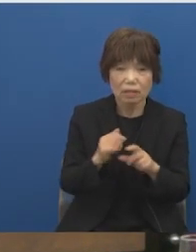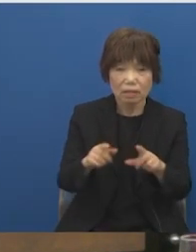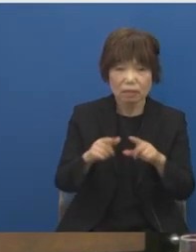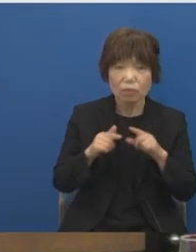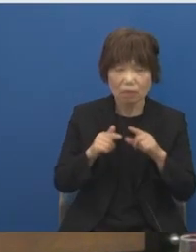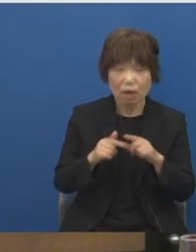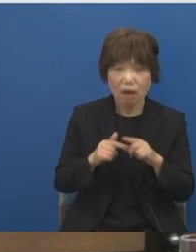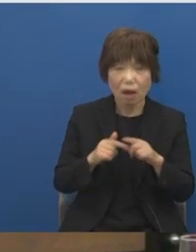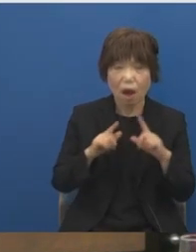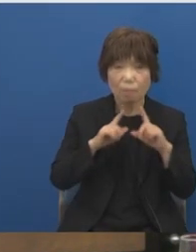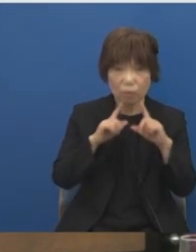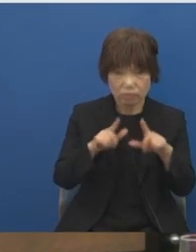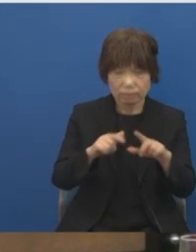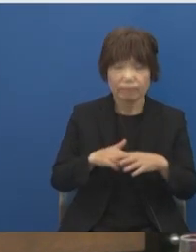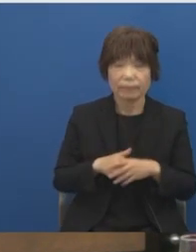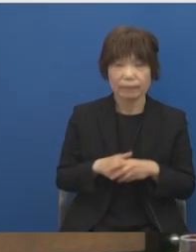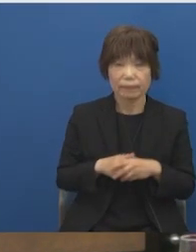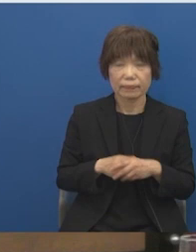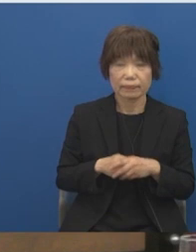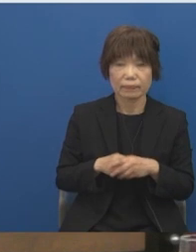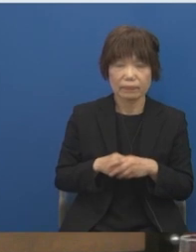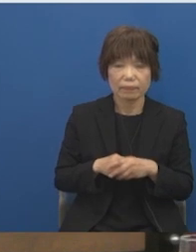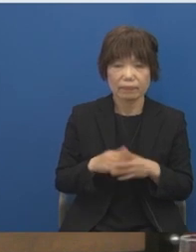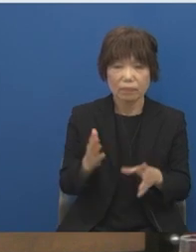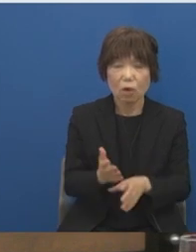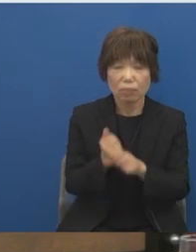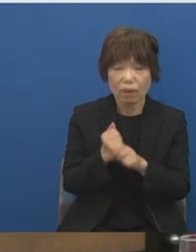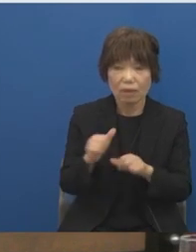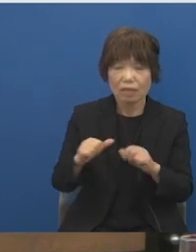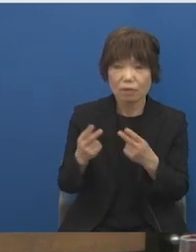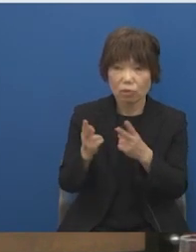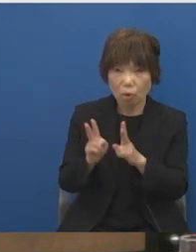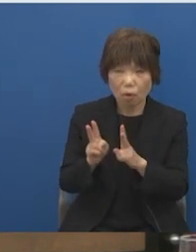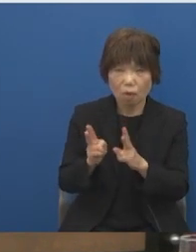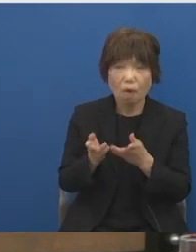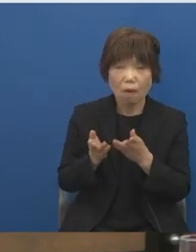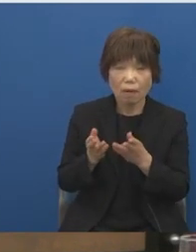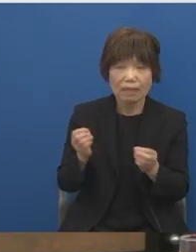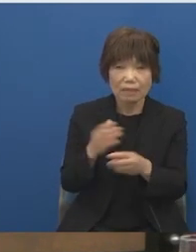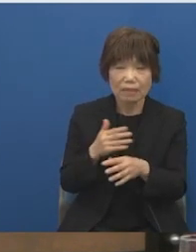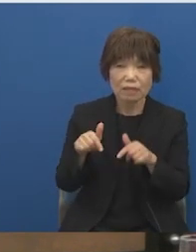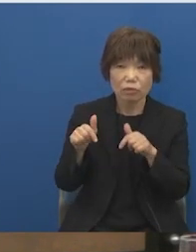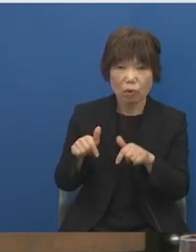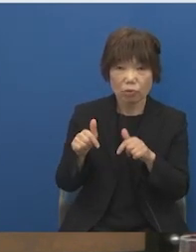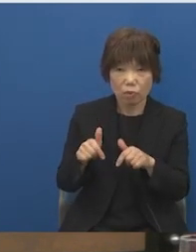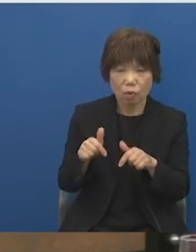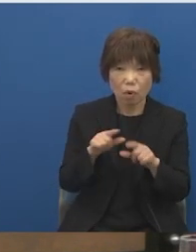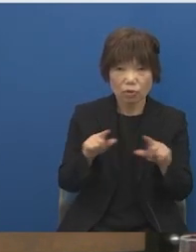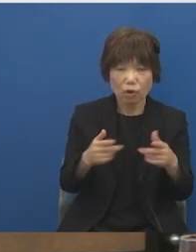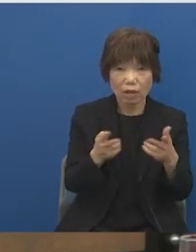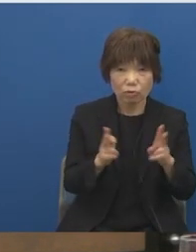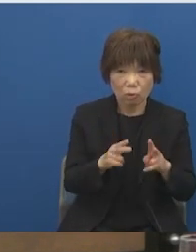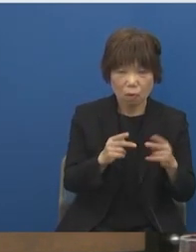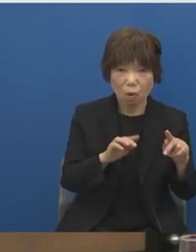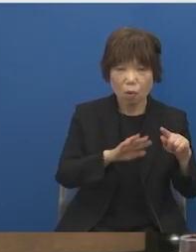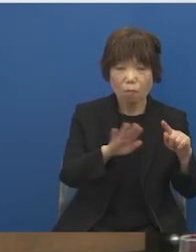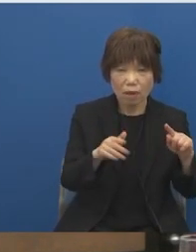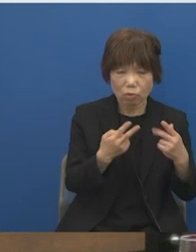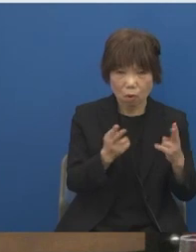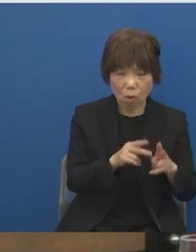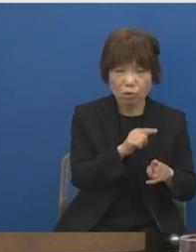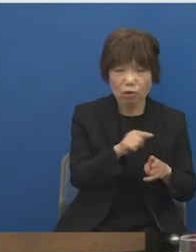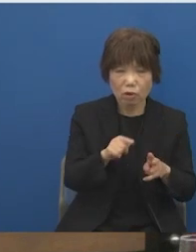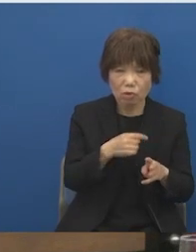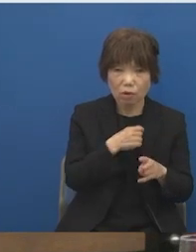次のとおりでありました。すなわち自民党、維新、京都国民、共産党、公明党の各議員団